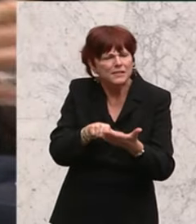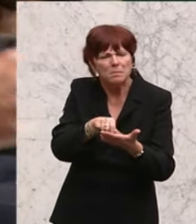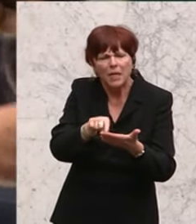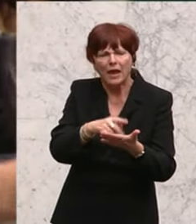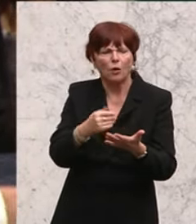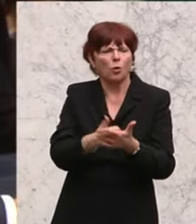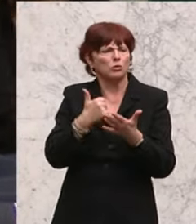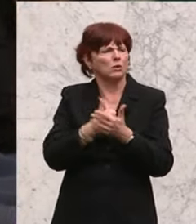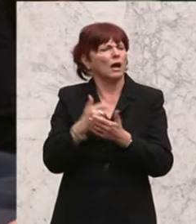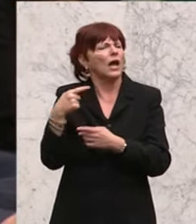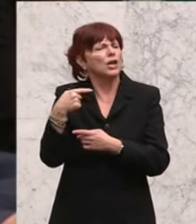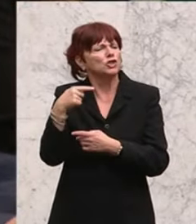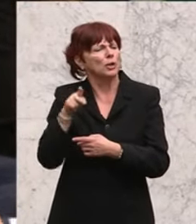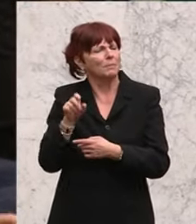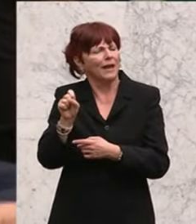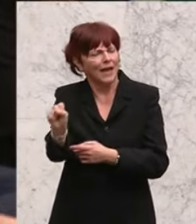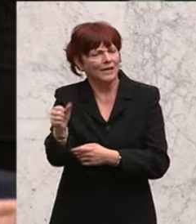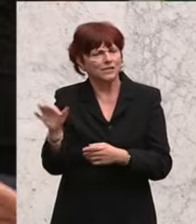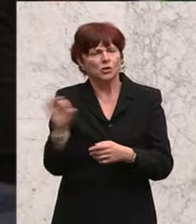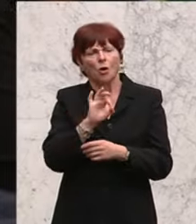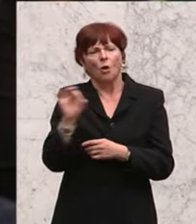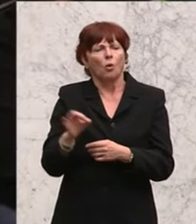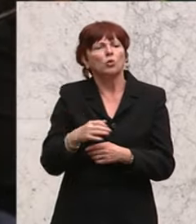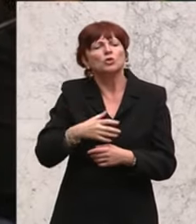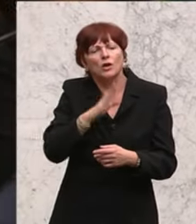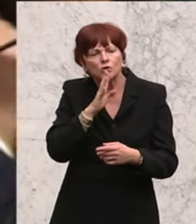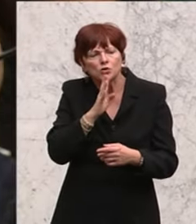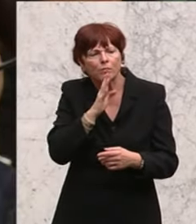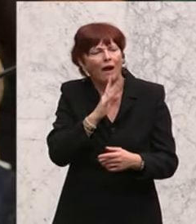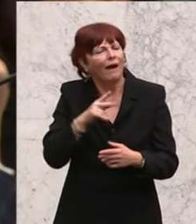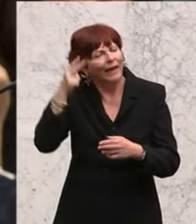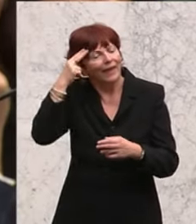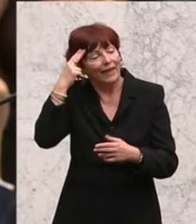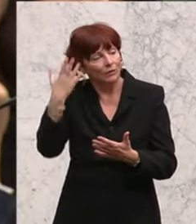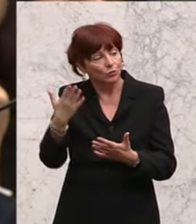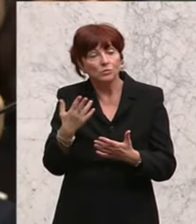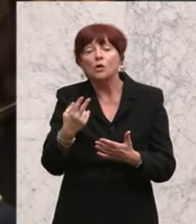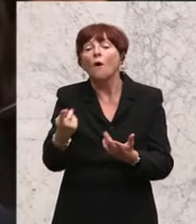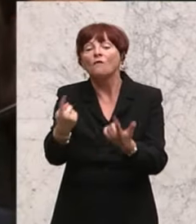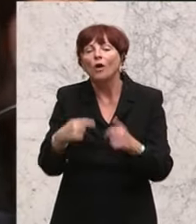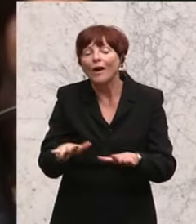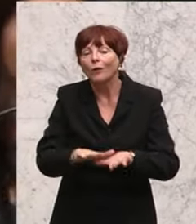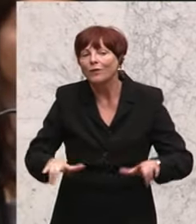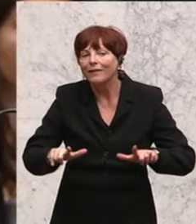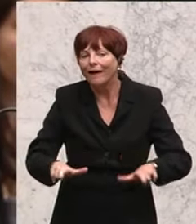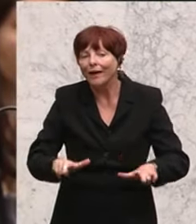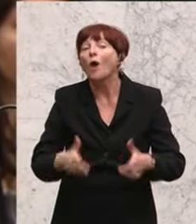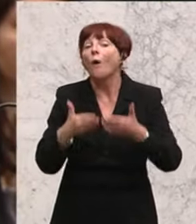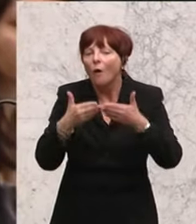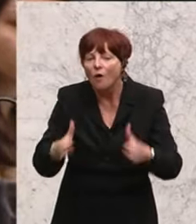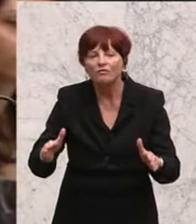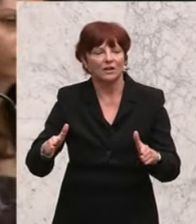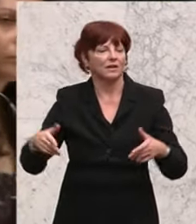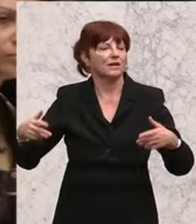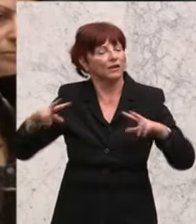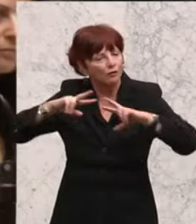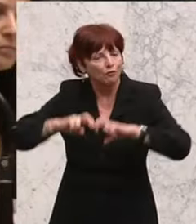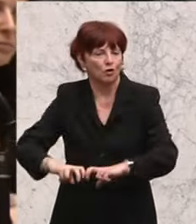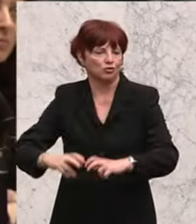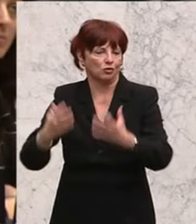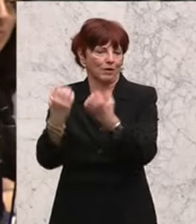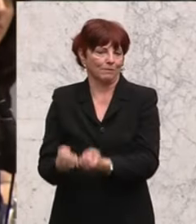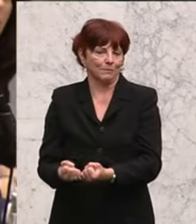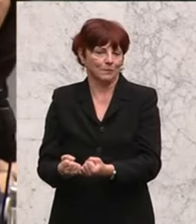Anwendungen, die sind aus der Grundlagenforschung entstanden, die öffentliche Hände finanziert haben, die öffentliche Institutionen vorangetrieben haben und die